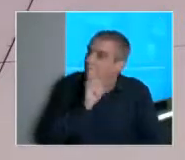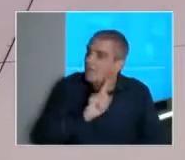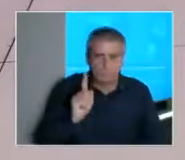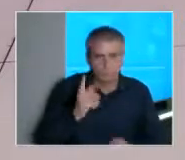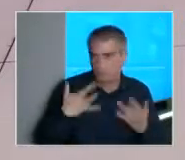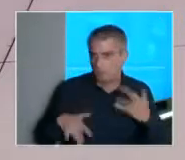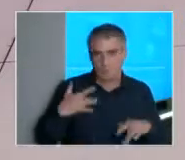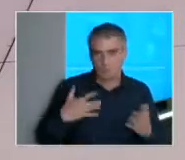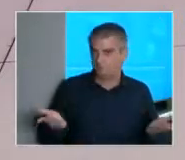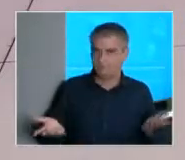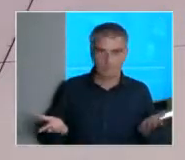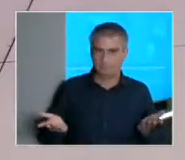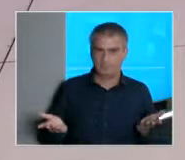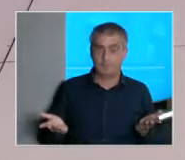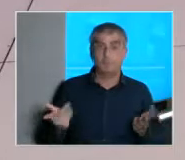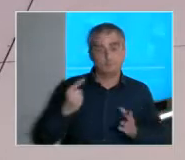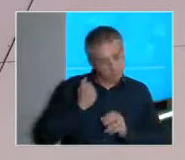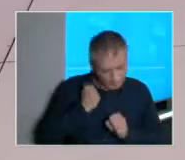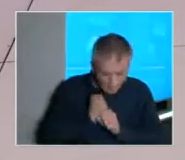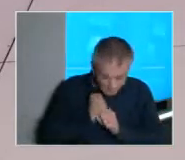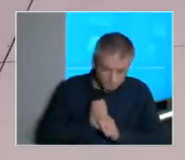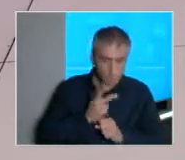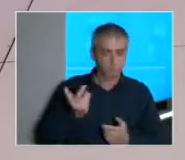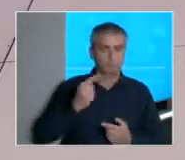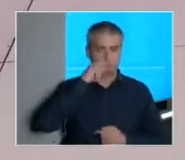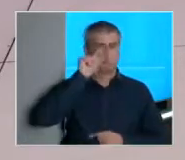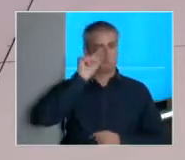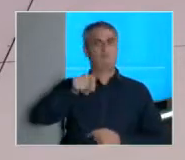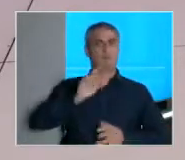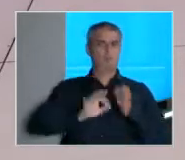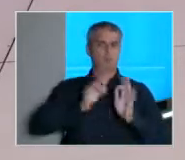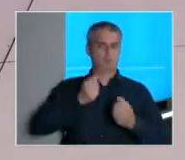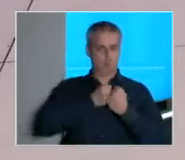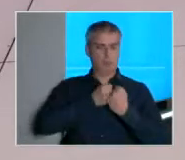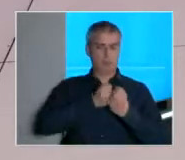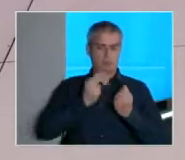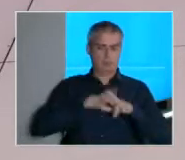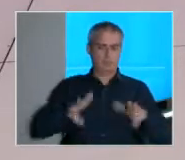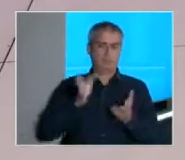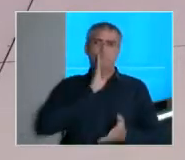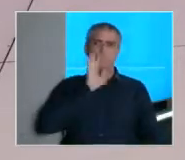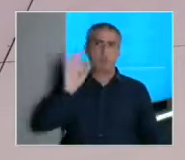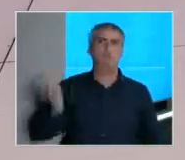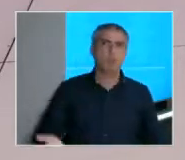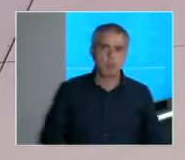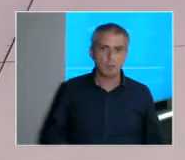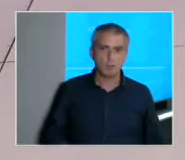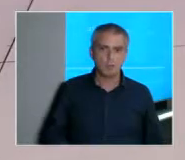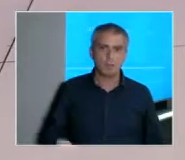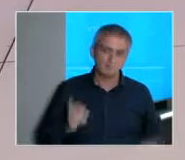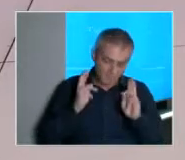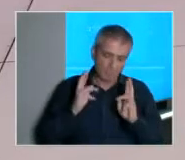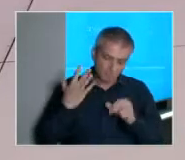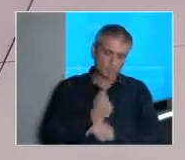לו להתחמק מזה, אלא ללכת בראש מורם, להתמודד מול הבעיה